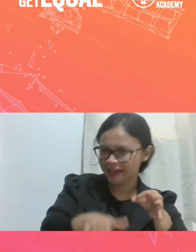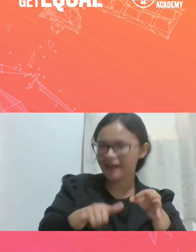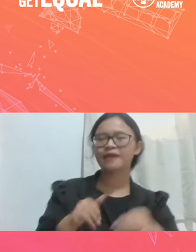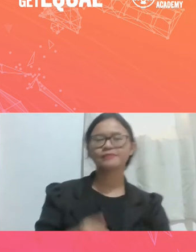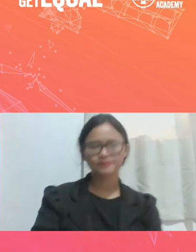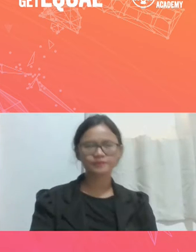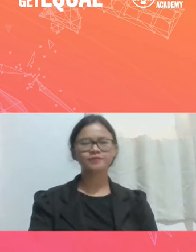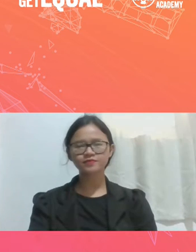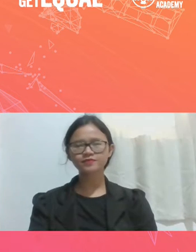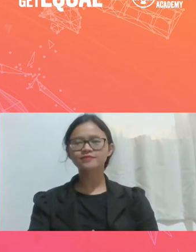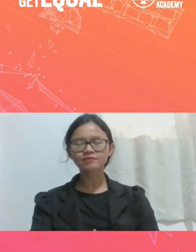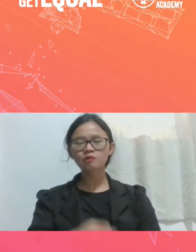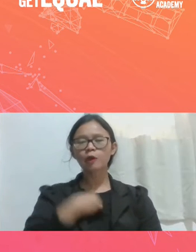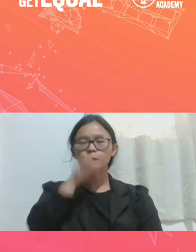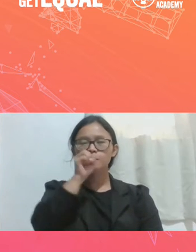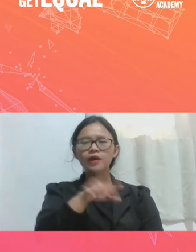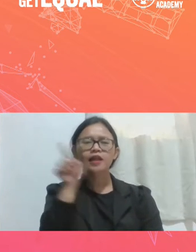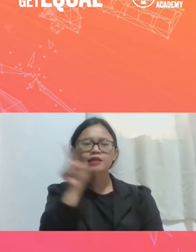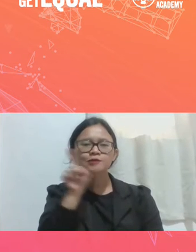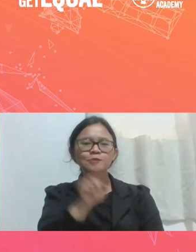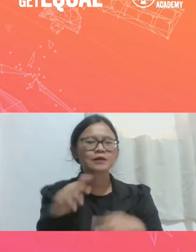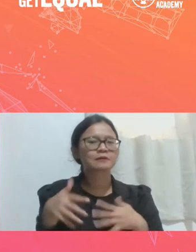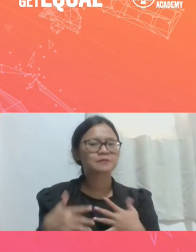Kemudian tentunya saya ingin mengucapkan